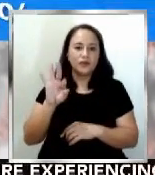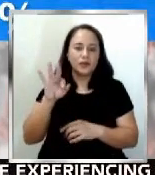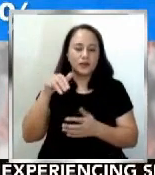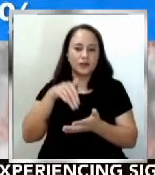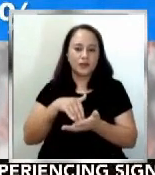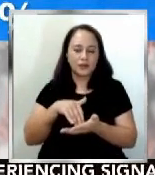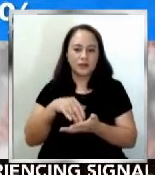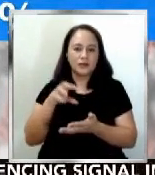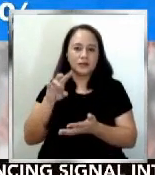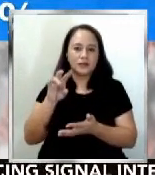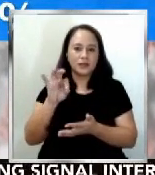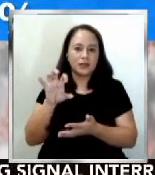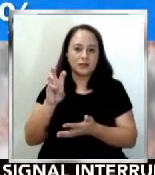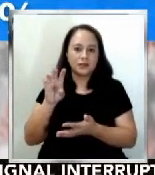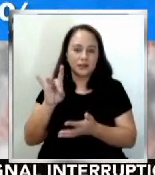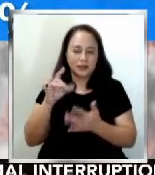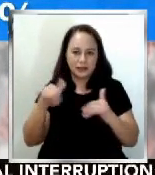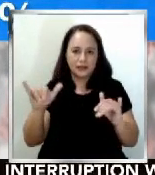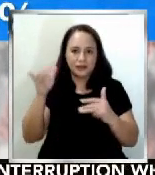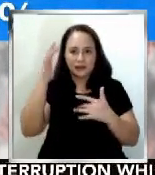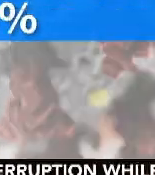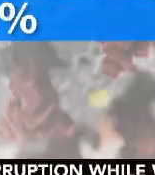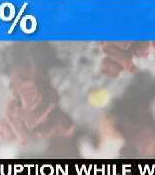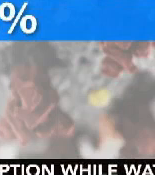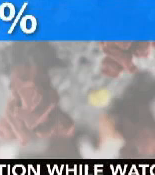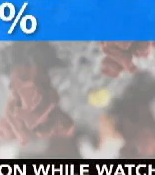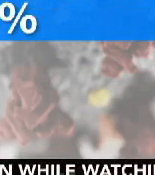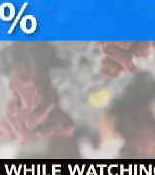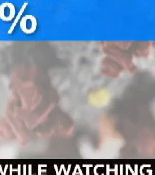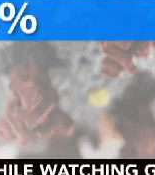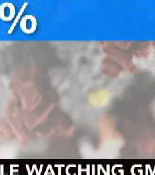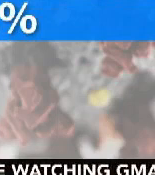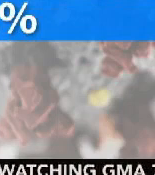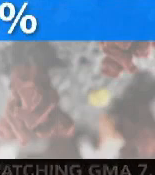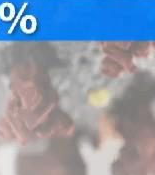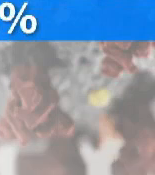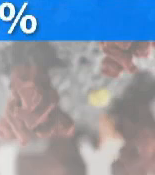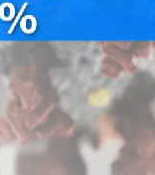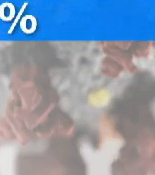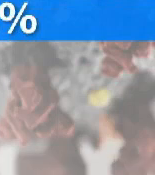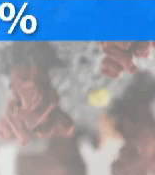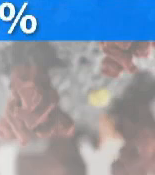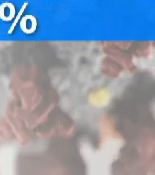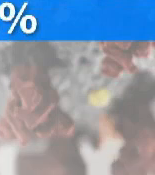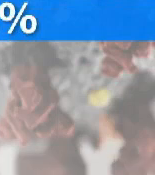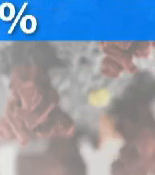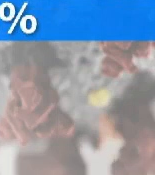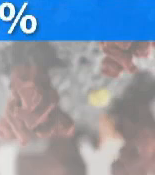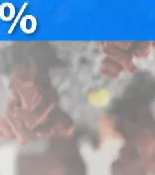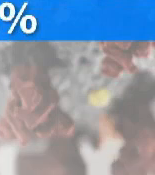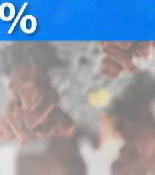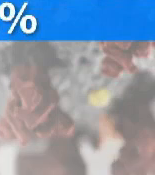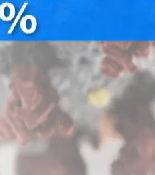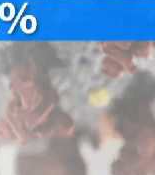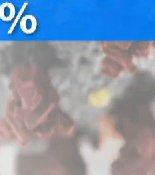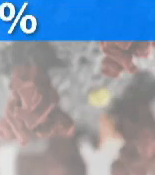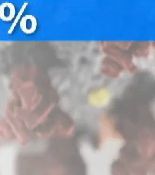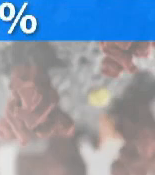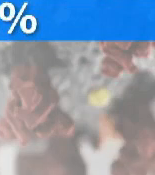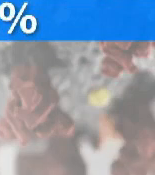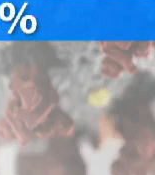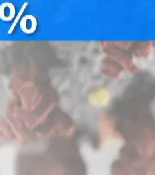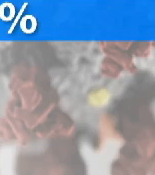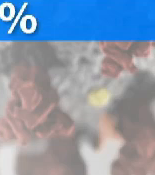49,968 ang active cases o yung pinagagaling sa COVID-19. 3.4% ito ng kabuang bilang at mas mababa sa active